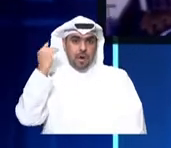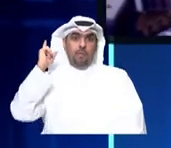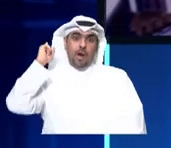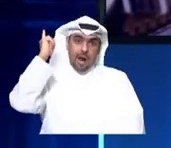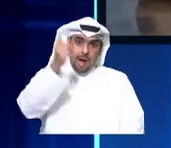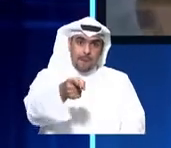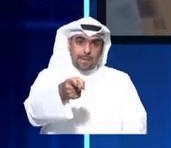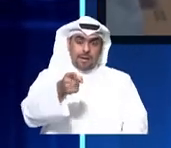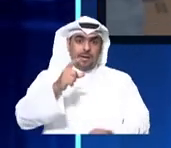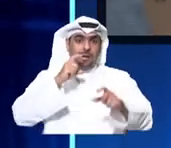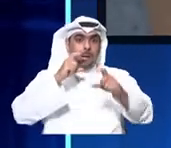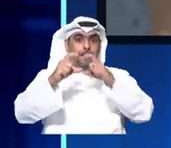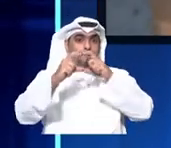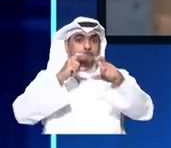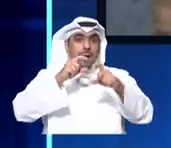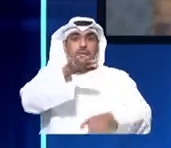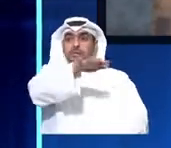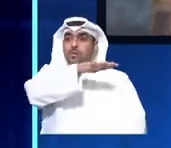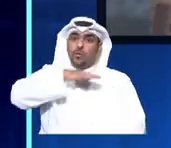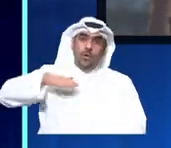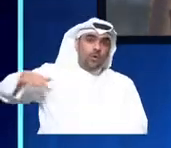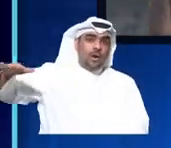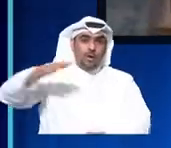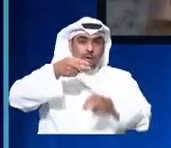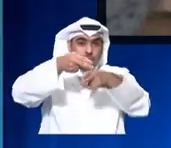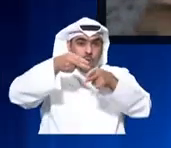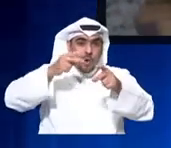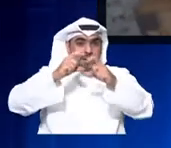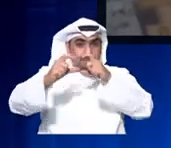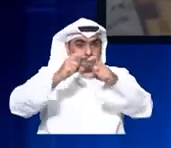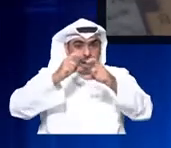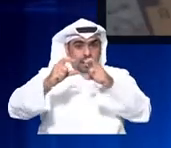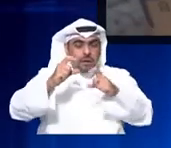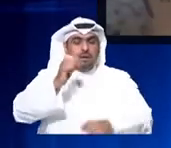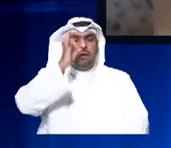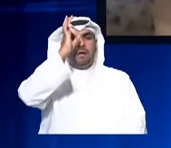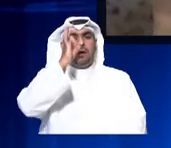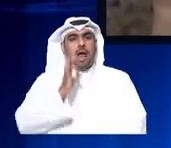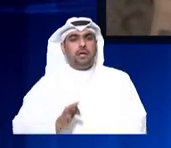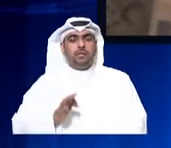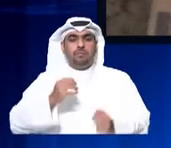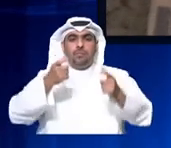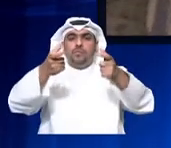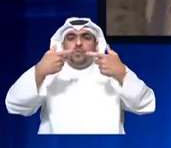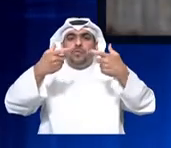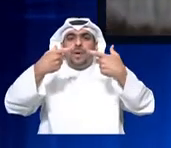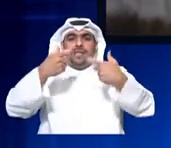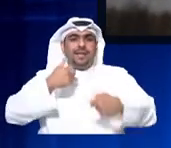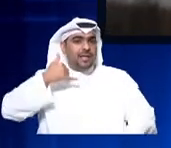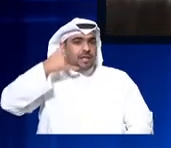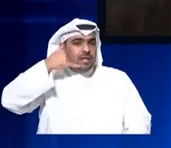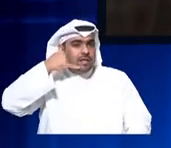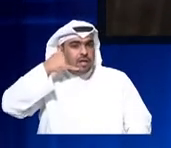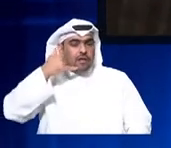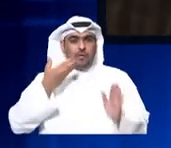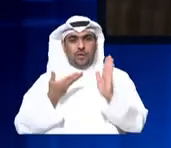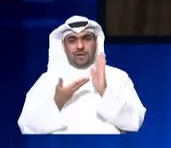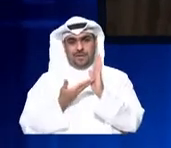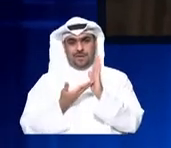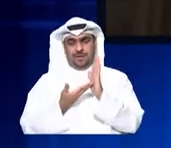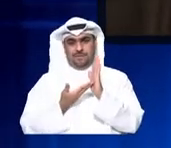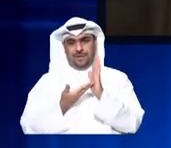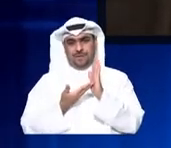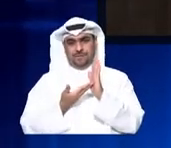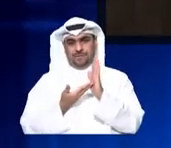وفق أطر تنظيمية ورقابية، وذلك لتسهيل العمليات والخدمات المصرفية التي تقوم البنوك بتوفيرها